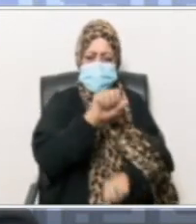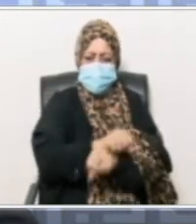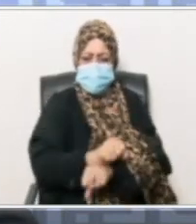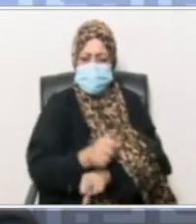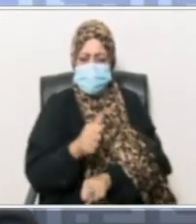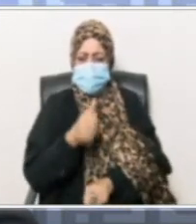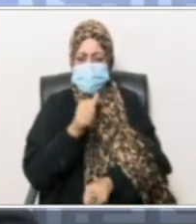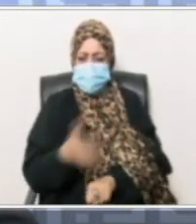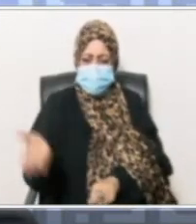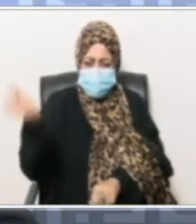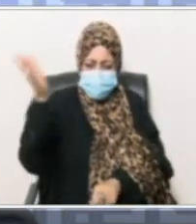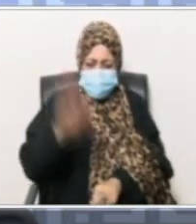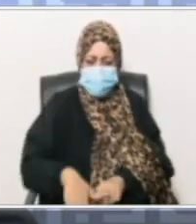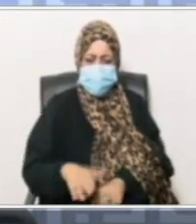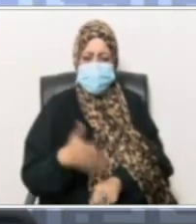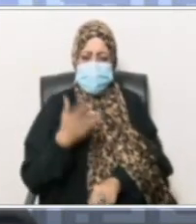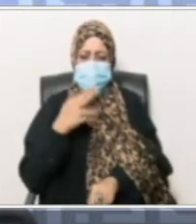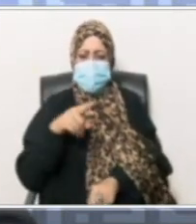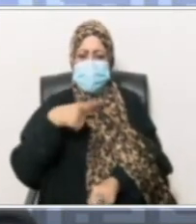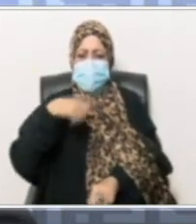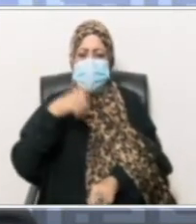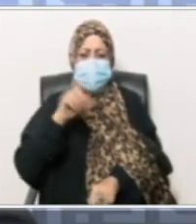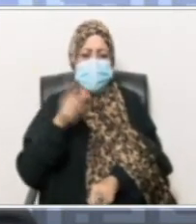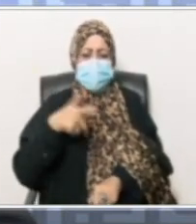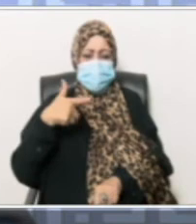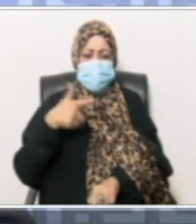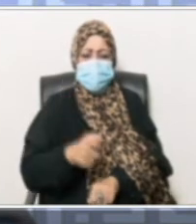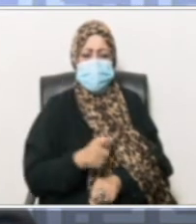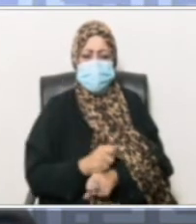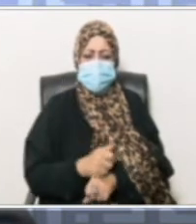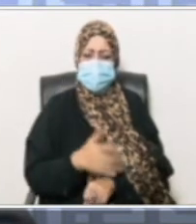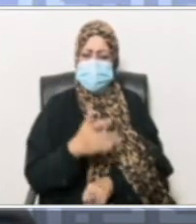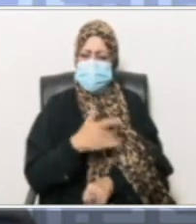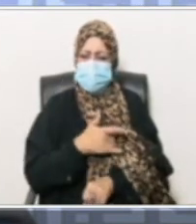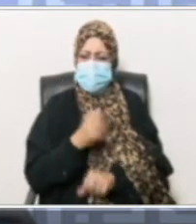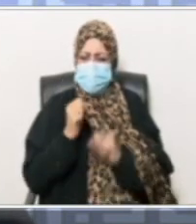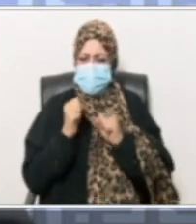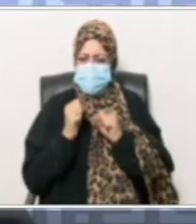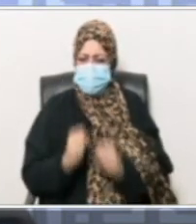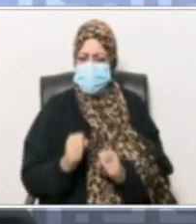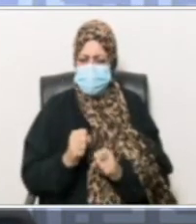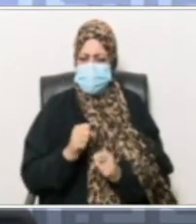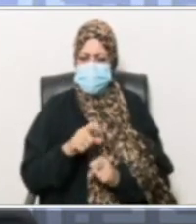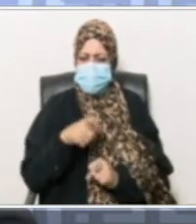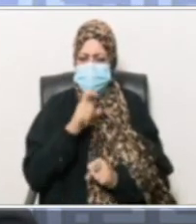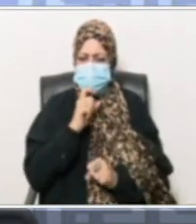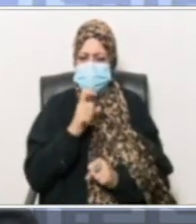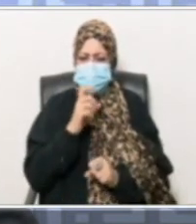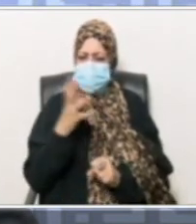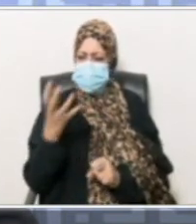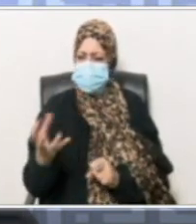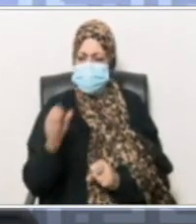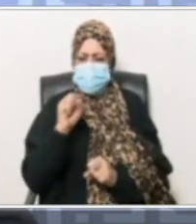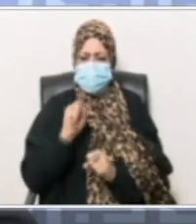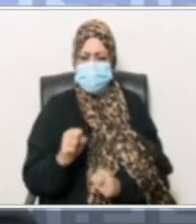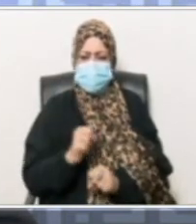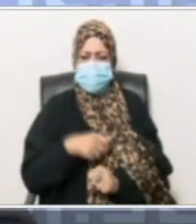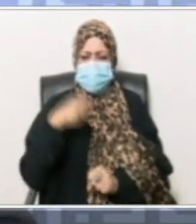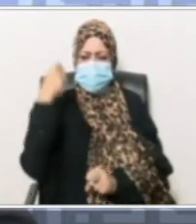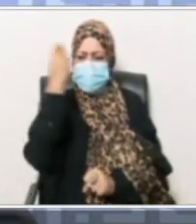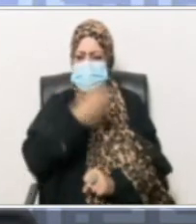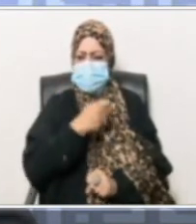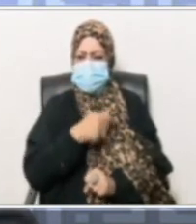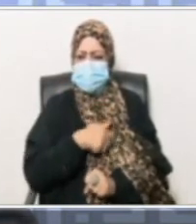ثم قست قلوبهم من بعد ذلك فهي كالحجارة أو أشد قسوة. وعذرا أيها